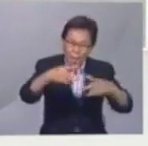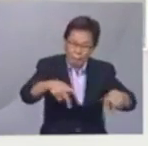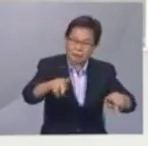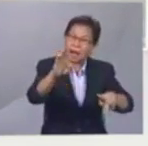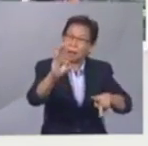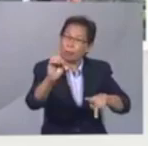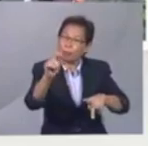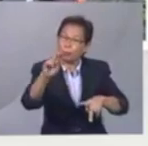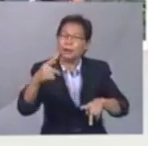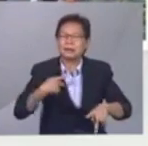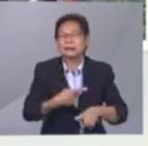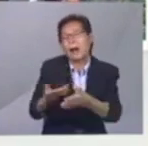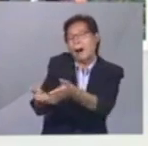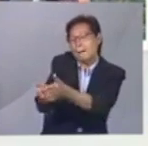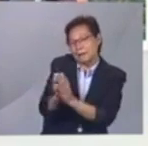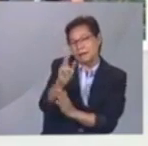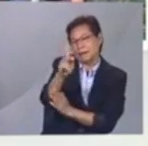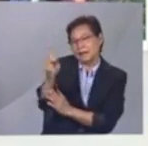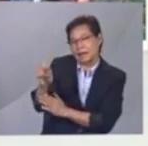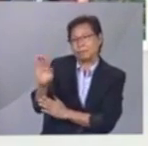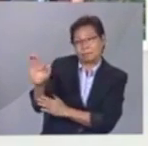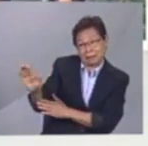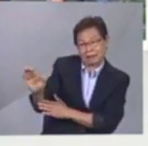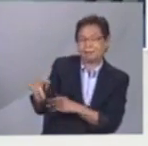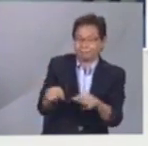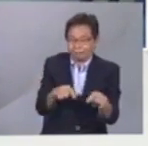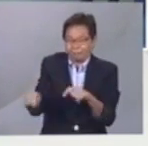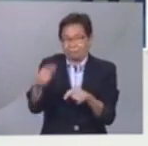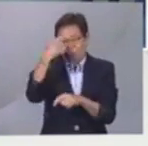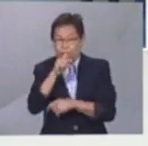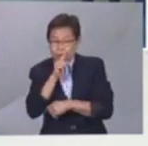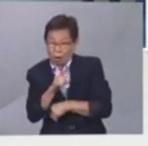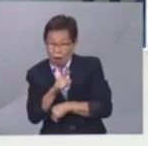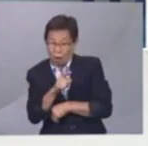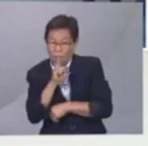kita minta Kementerian Kesihatan lah untuk mengambil tindakan bagi